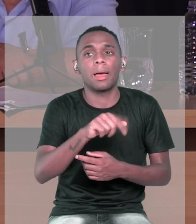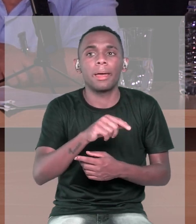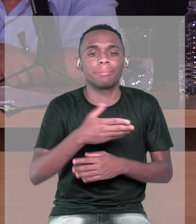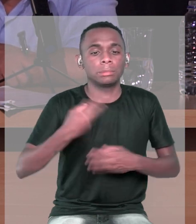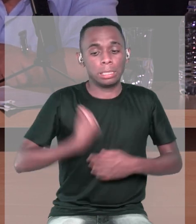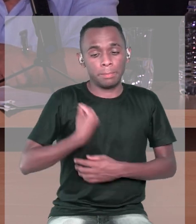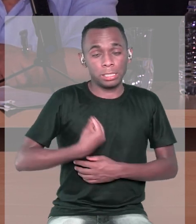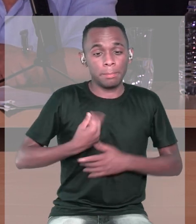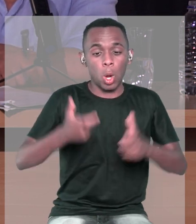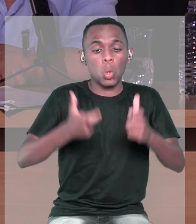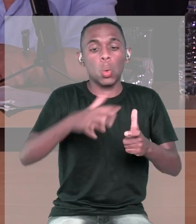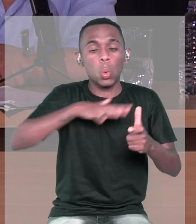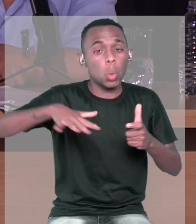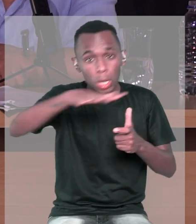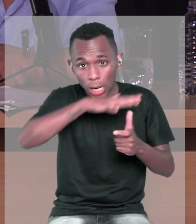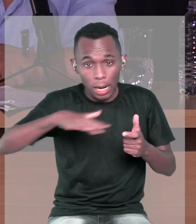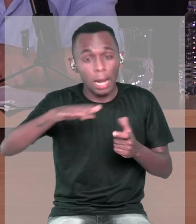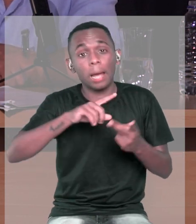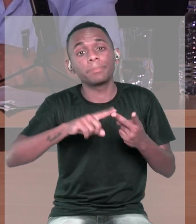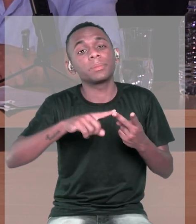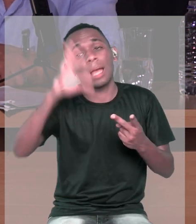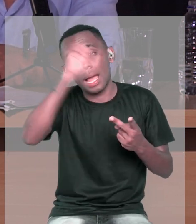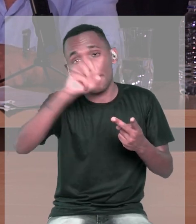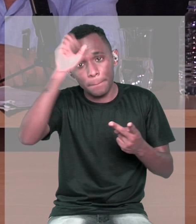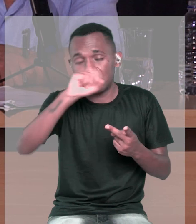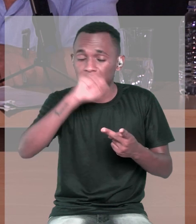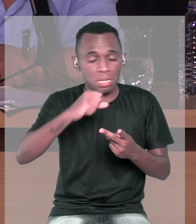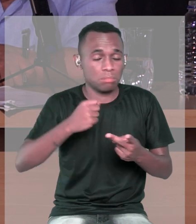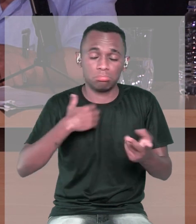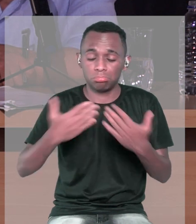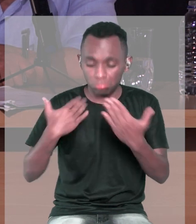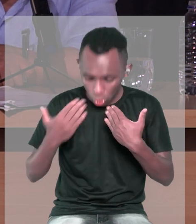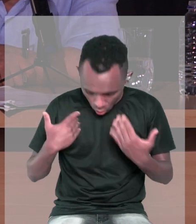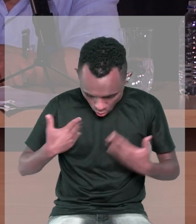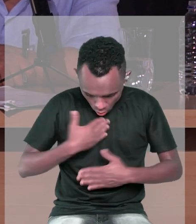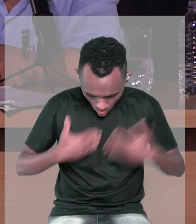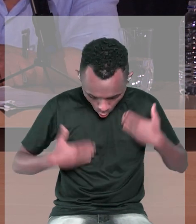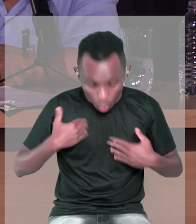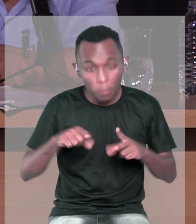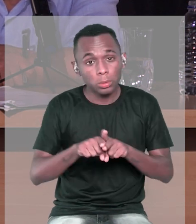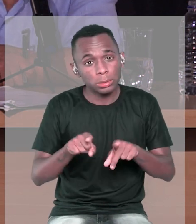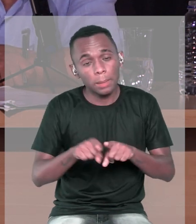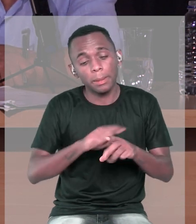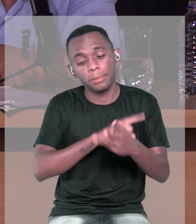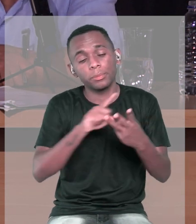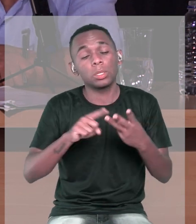presente no mundo, aprender, aprender com relação a si próprio e ao seu próprio corpo, e